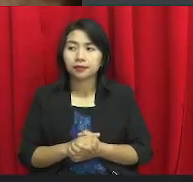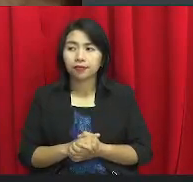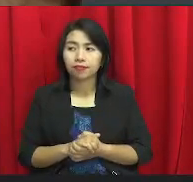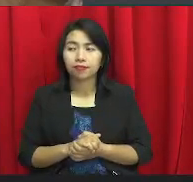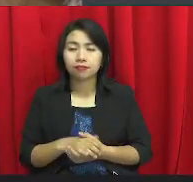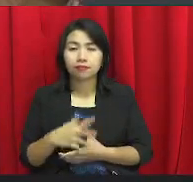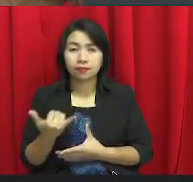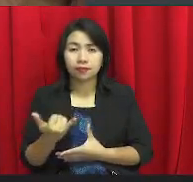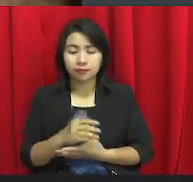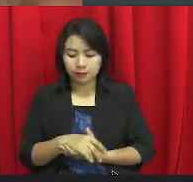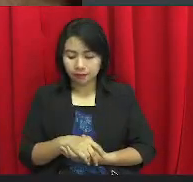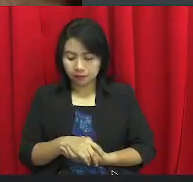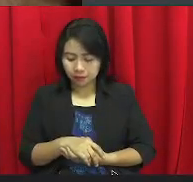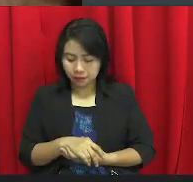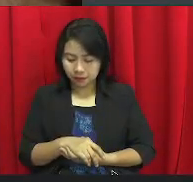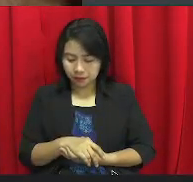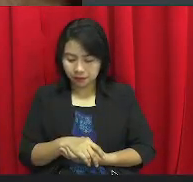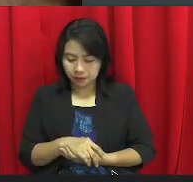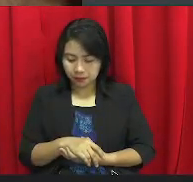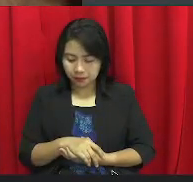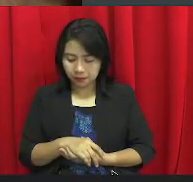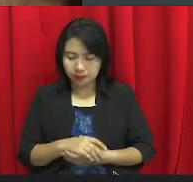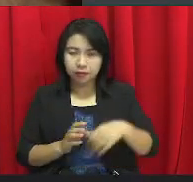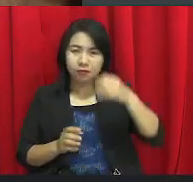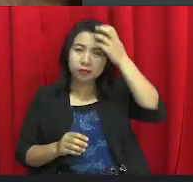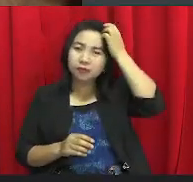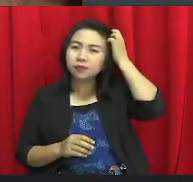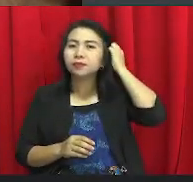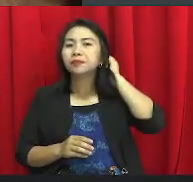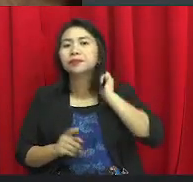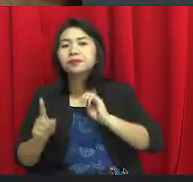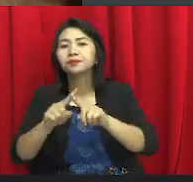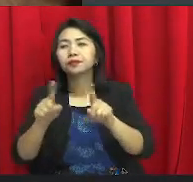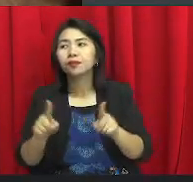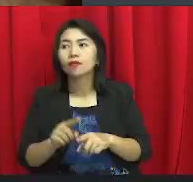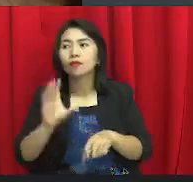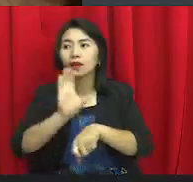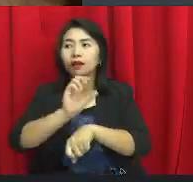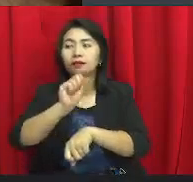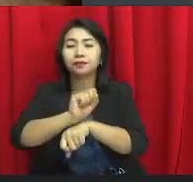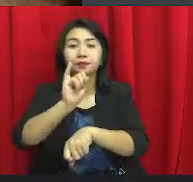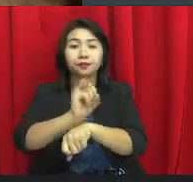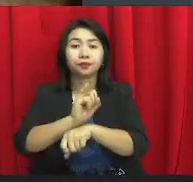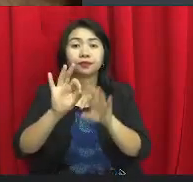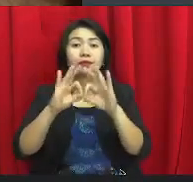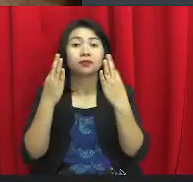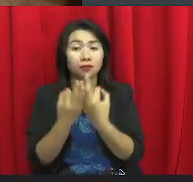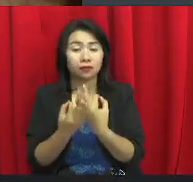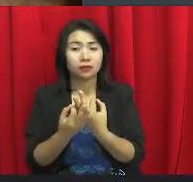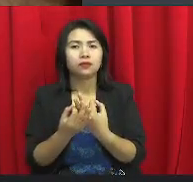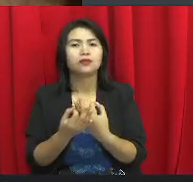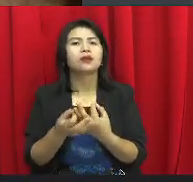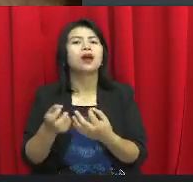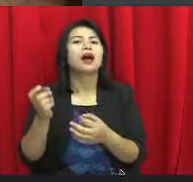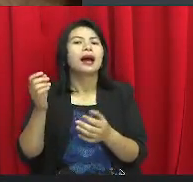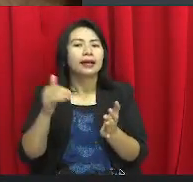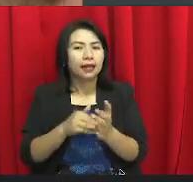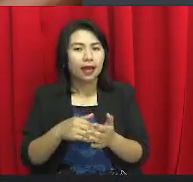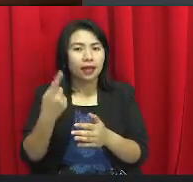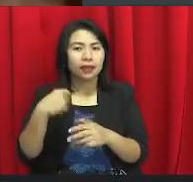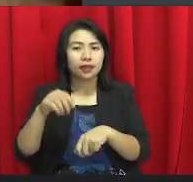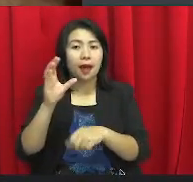no, bilang isang CSI family, dapat no, yung dugo ng CSI nandito rin sa Quezon. So